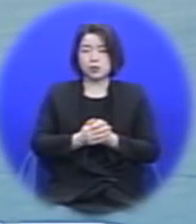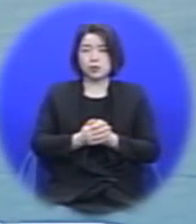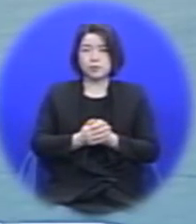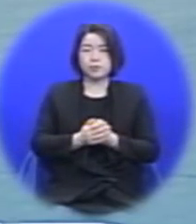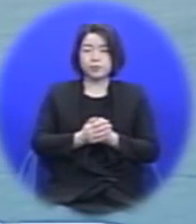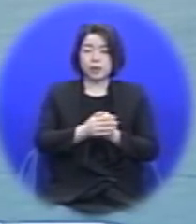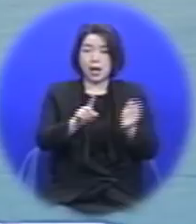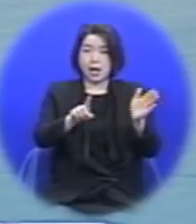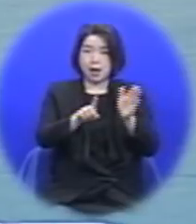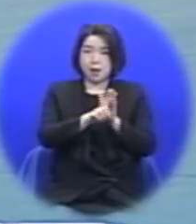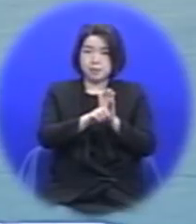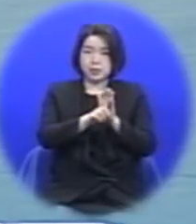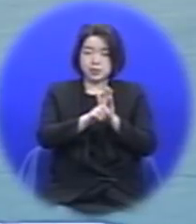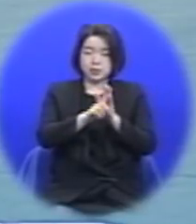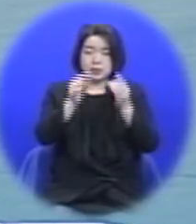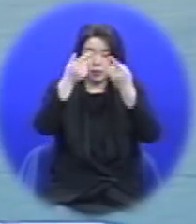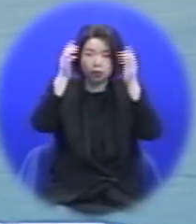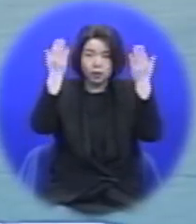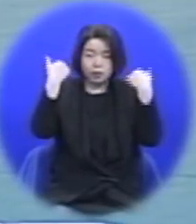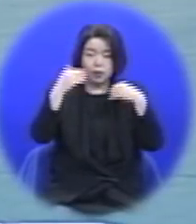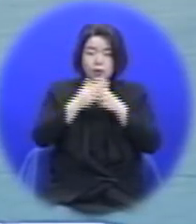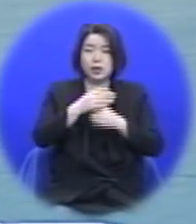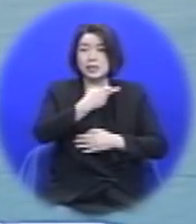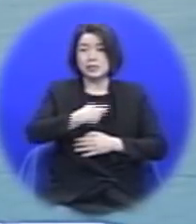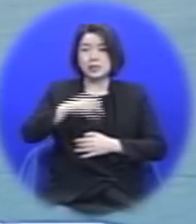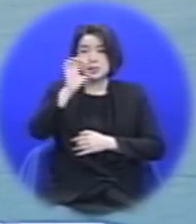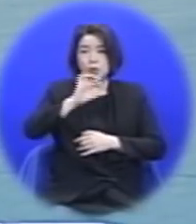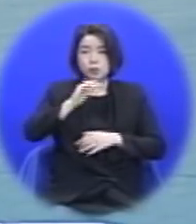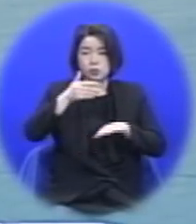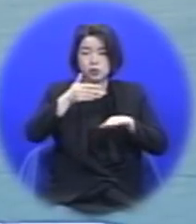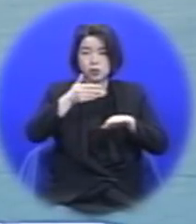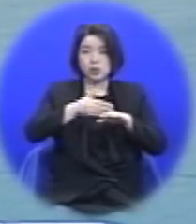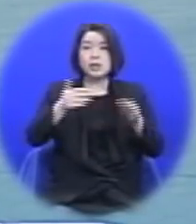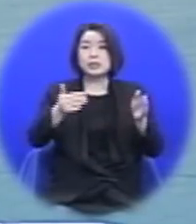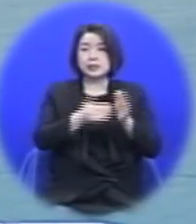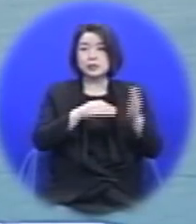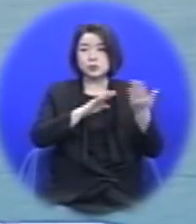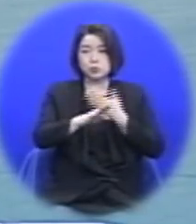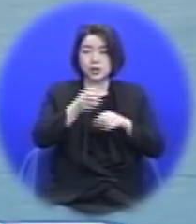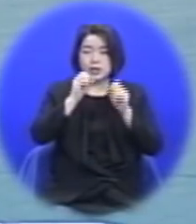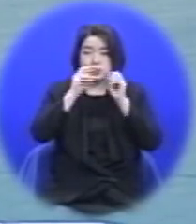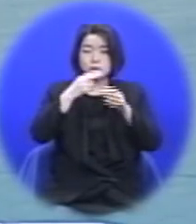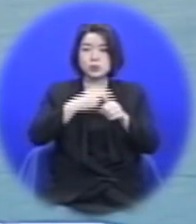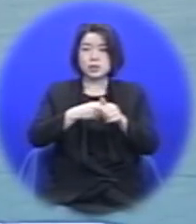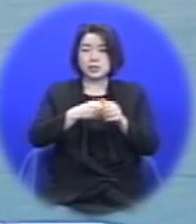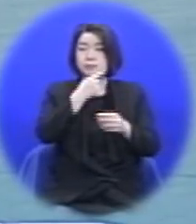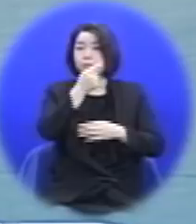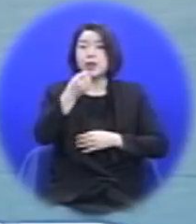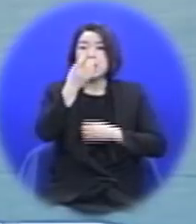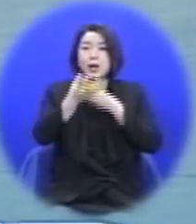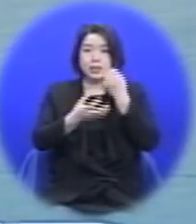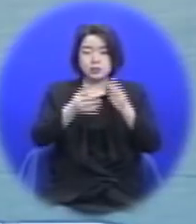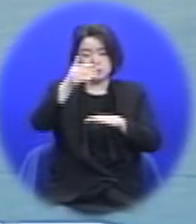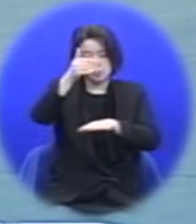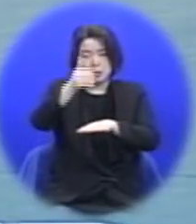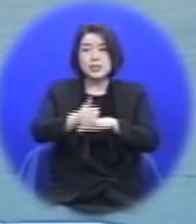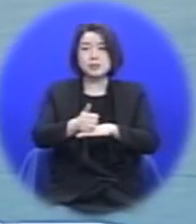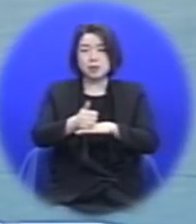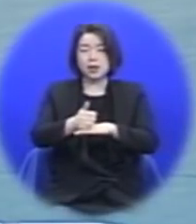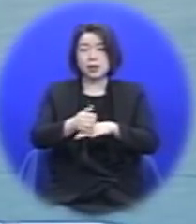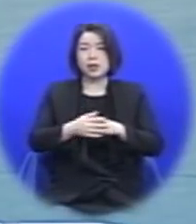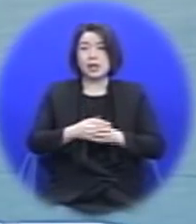신대원 제자훈련 끝나고 전도사님 한 분이 간증을 하시고 맨 마지막에 이번 제자훈련이 끝나고 난